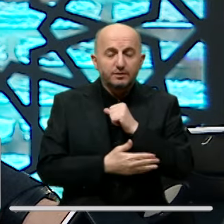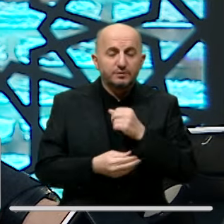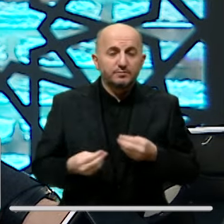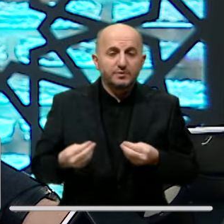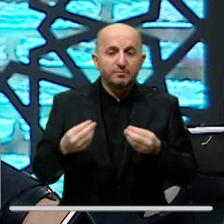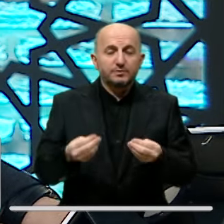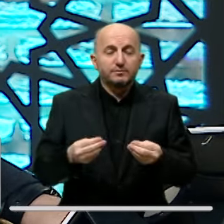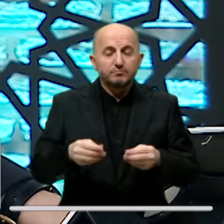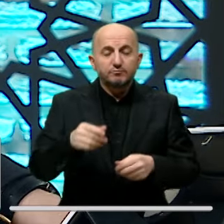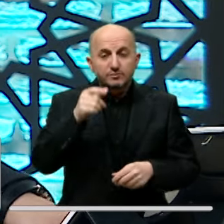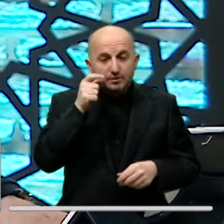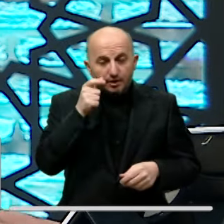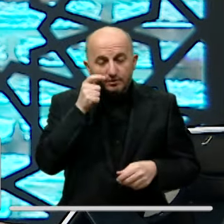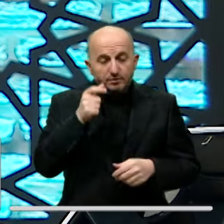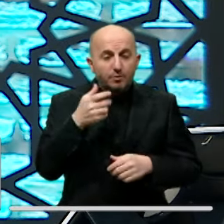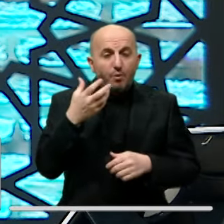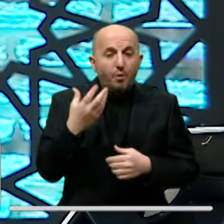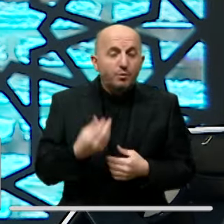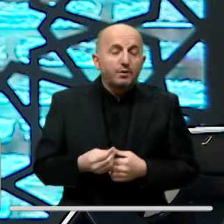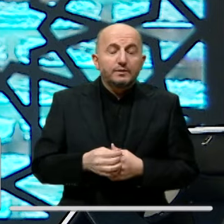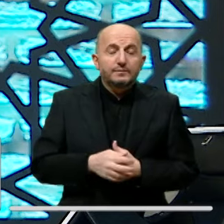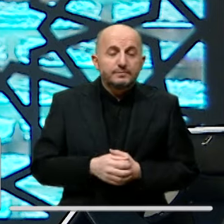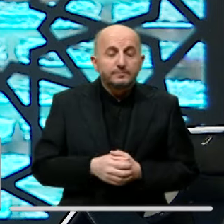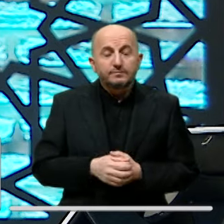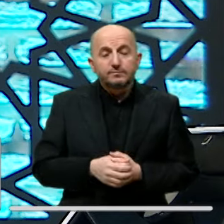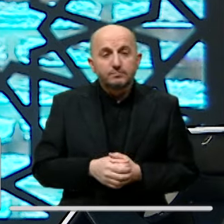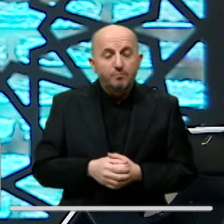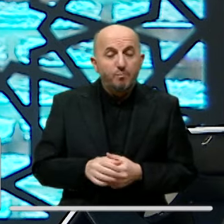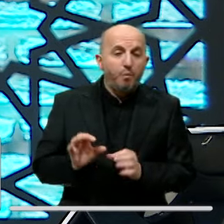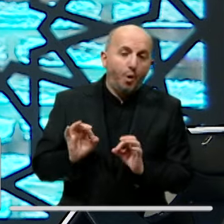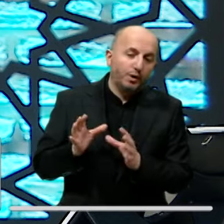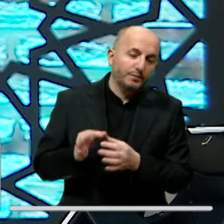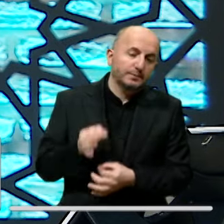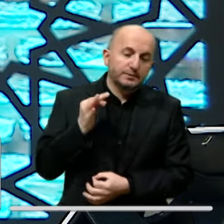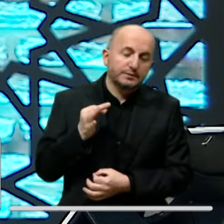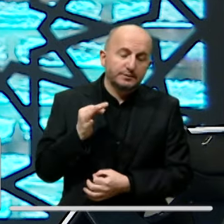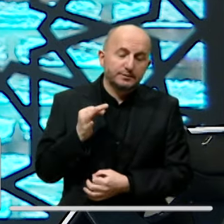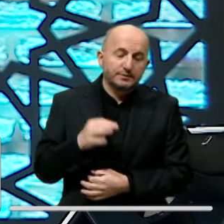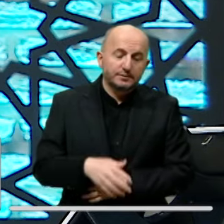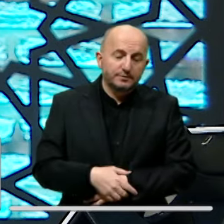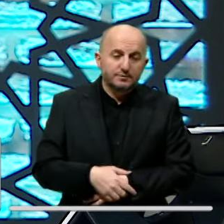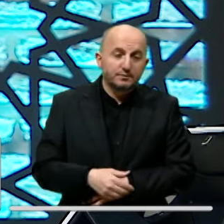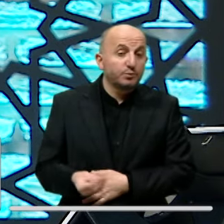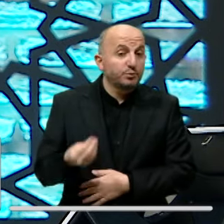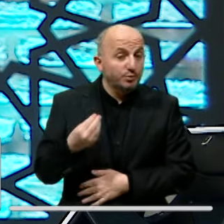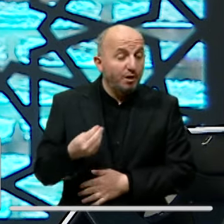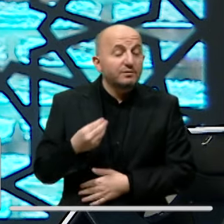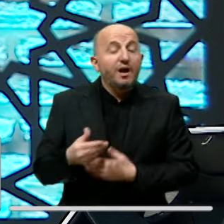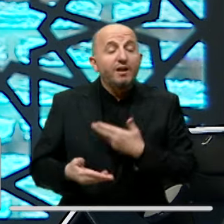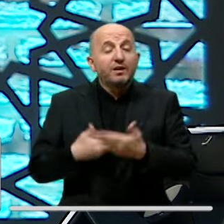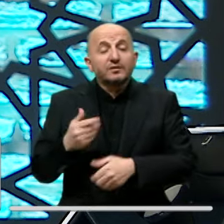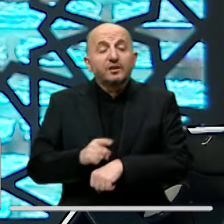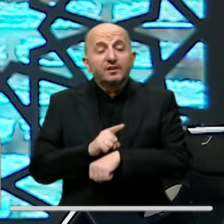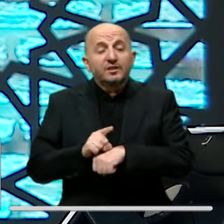böyle hassasiyeti taşıyan bu kafada birisi aslında güzelce anlatıldığı zaman bir takım haramlardan